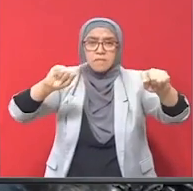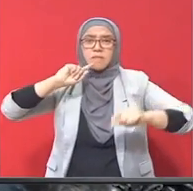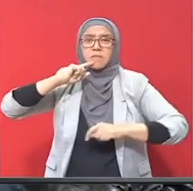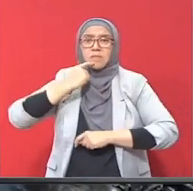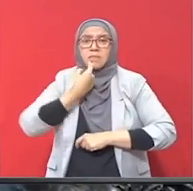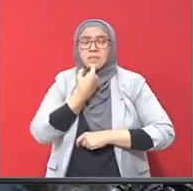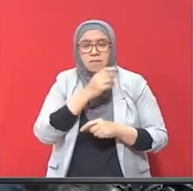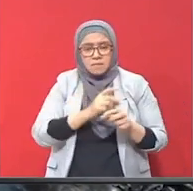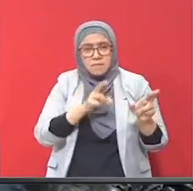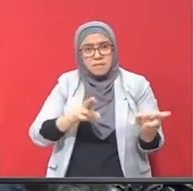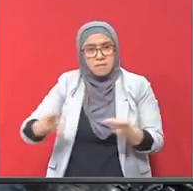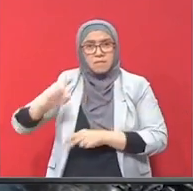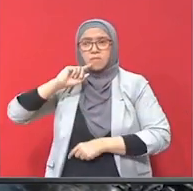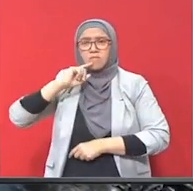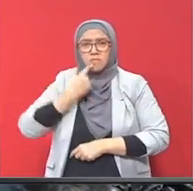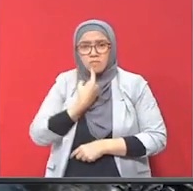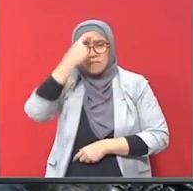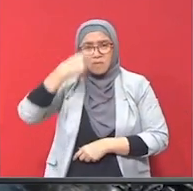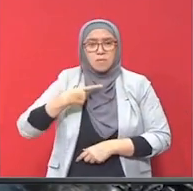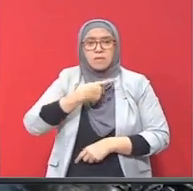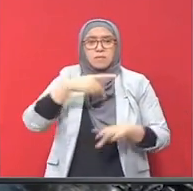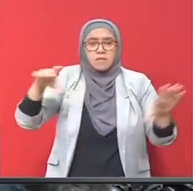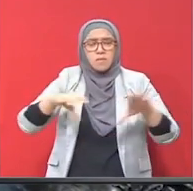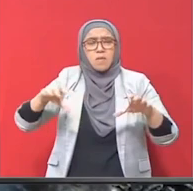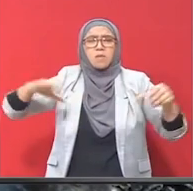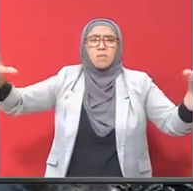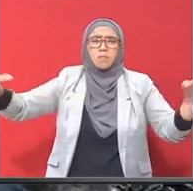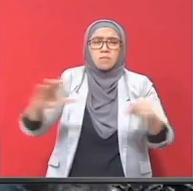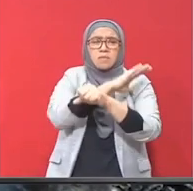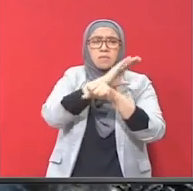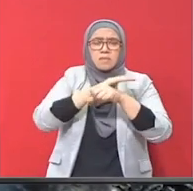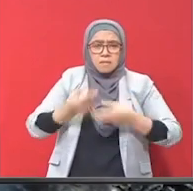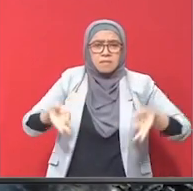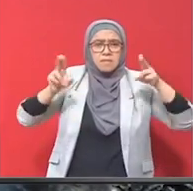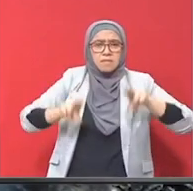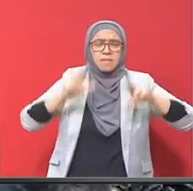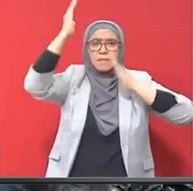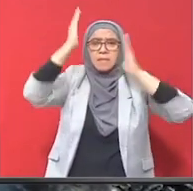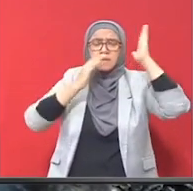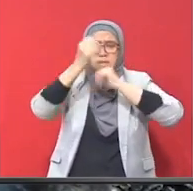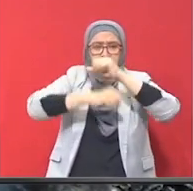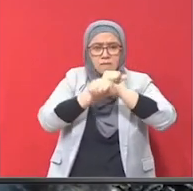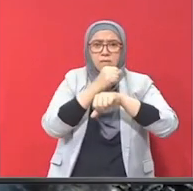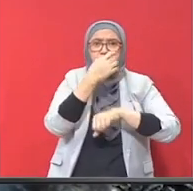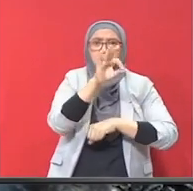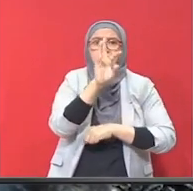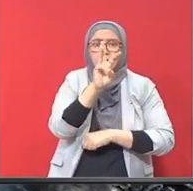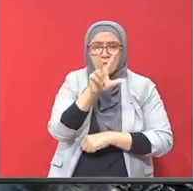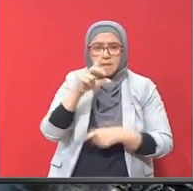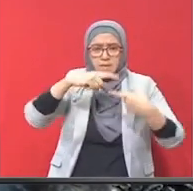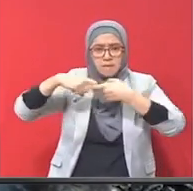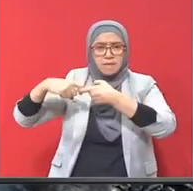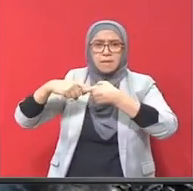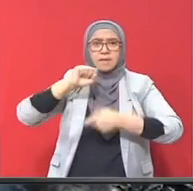yang serius dan rancangan yang serius untuk kita melaksanakan sepenuhnya perjanjian Malaysia 1963 yang berkaitan dengan